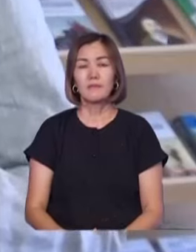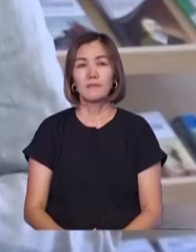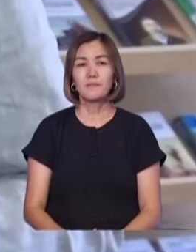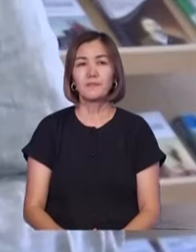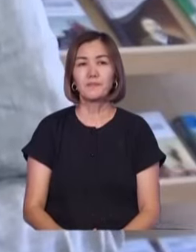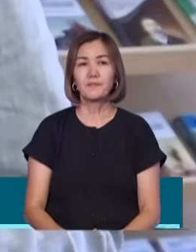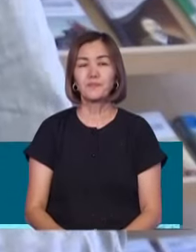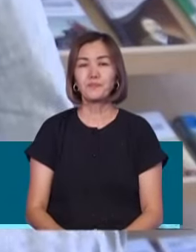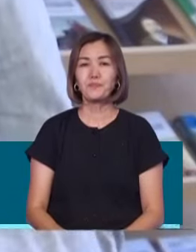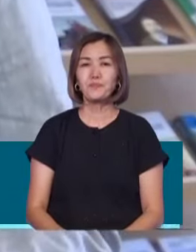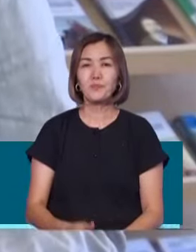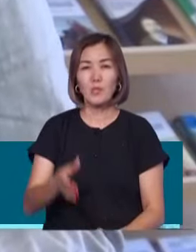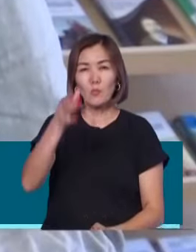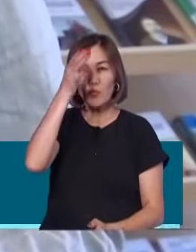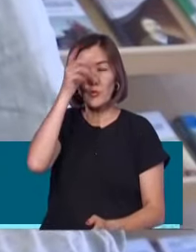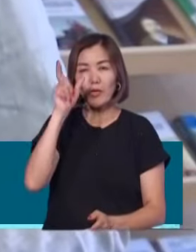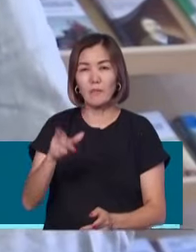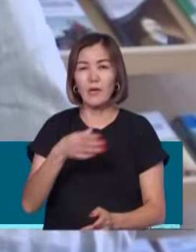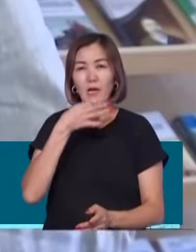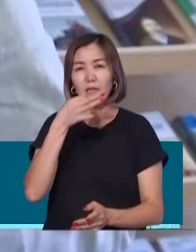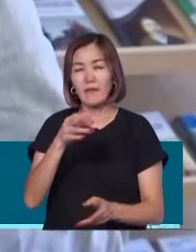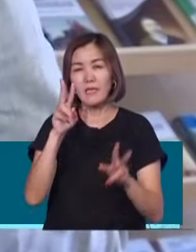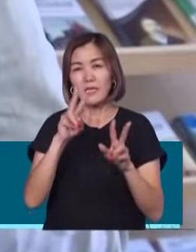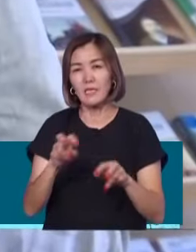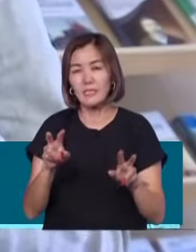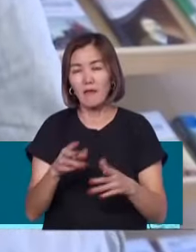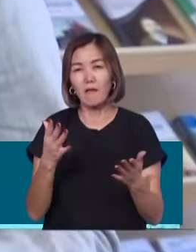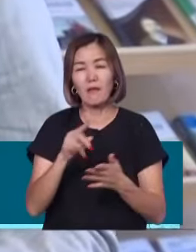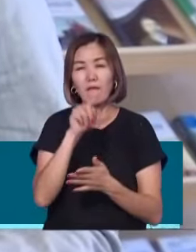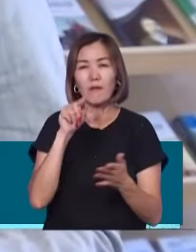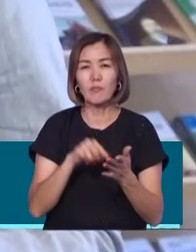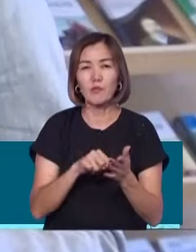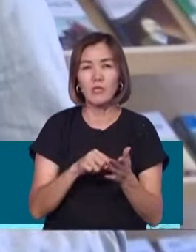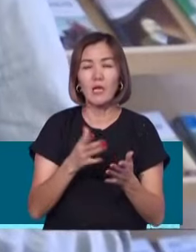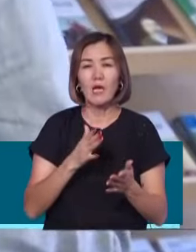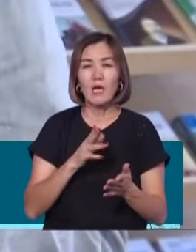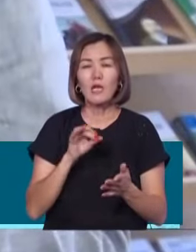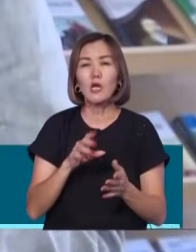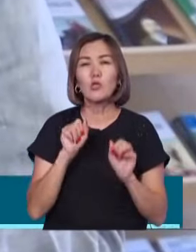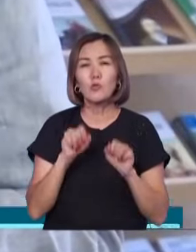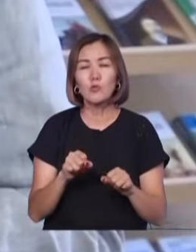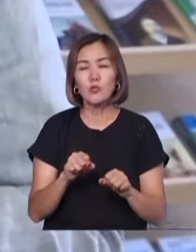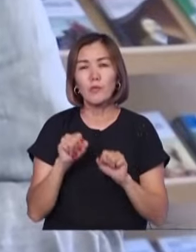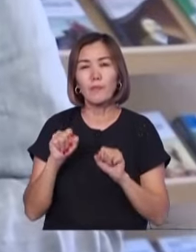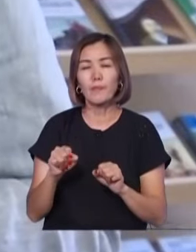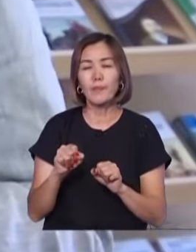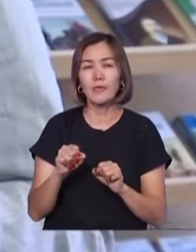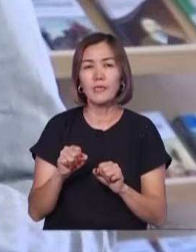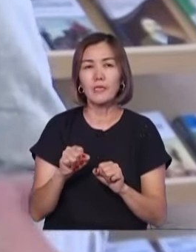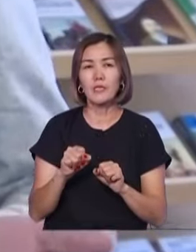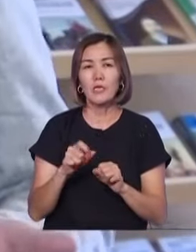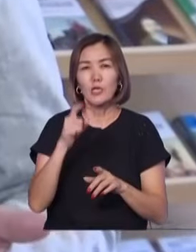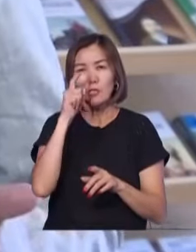человека мудрый Абай искал ответы на такие масштабные вопросы как нам оставаться нацией А чего нам следует держаться подальше А к